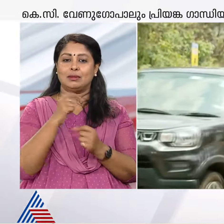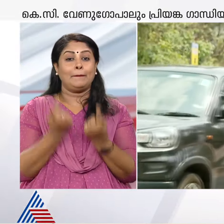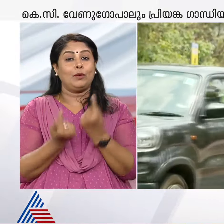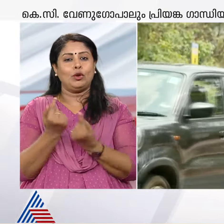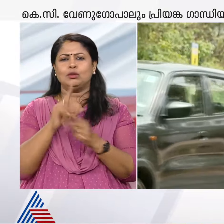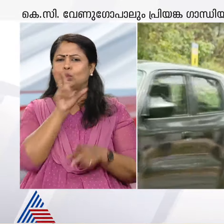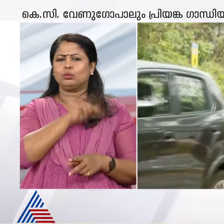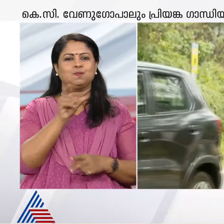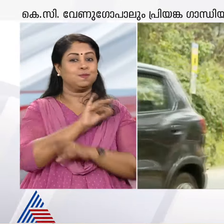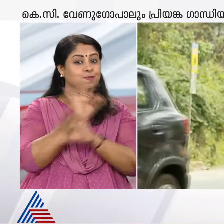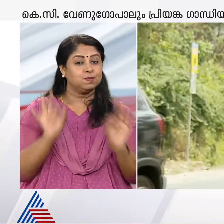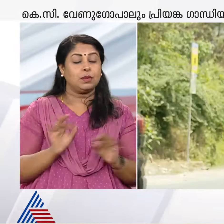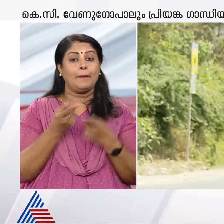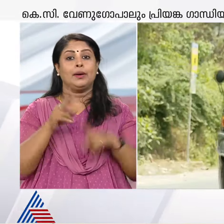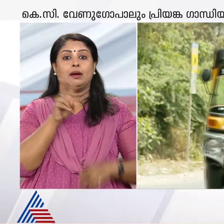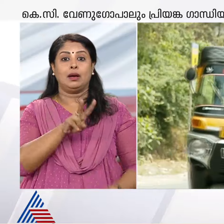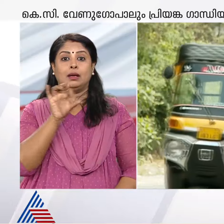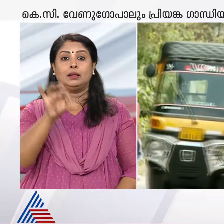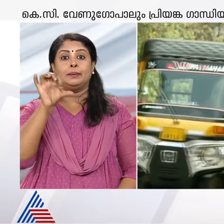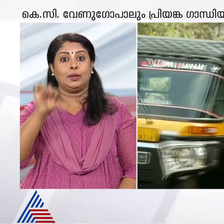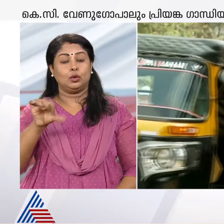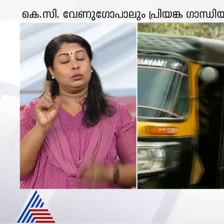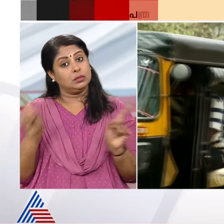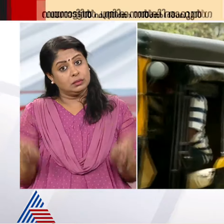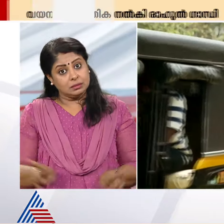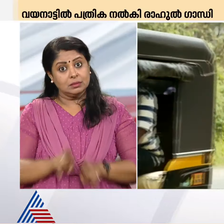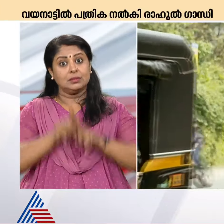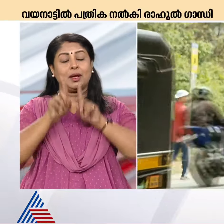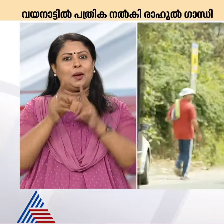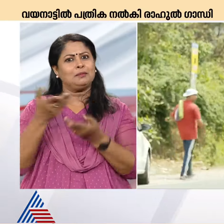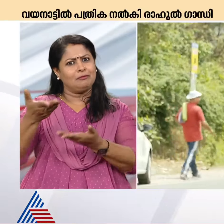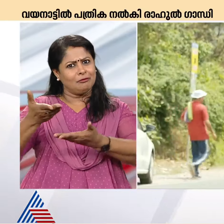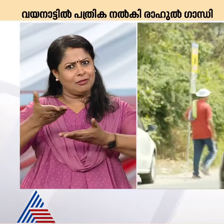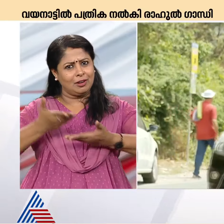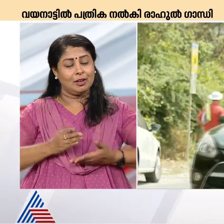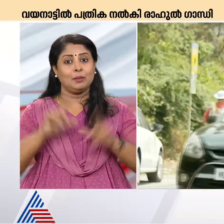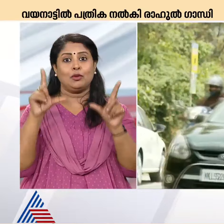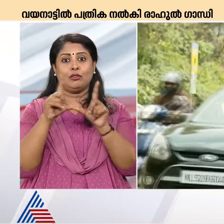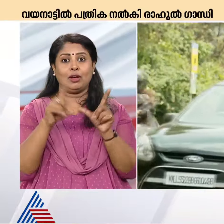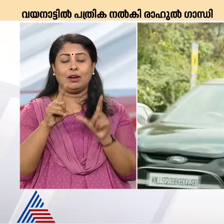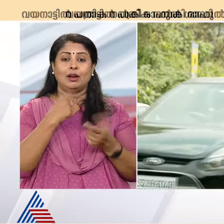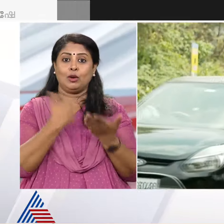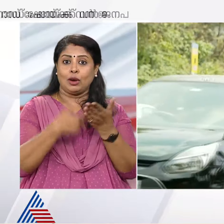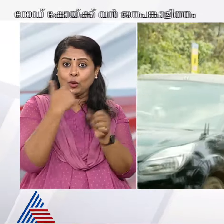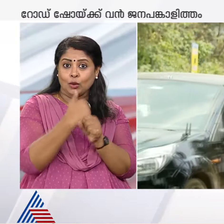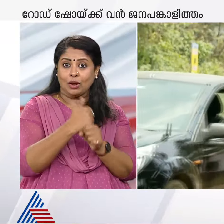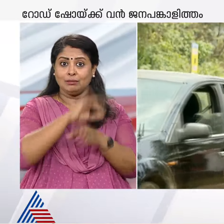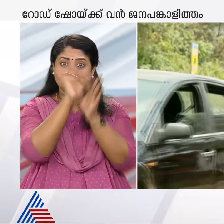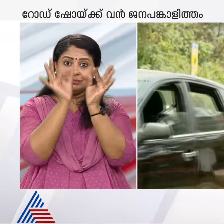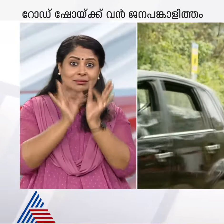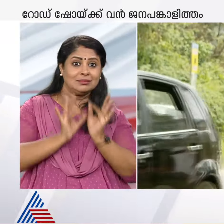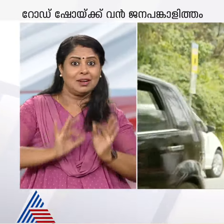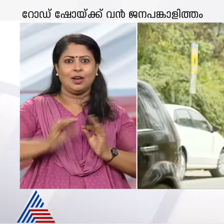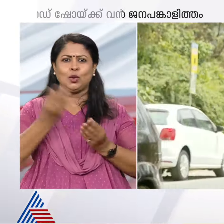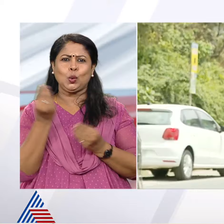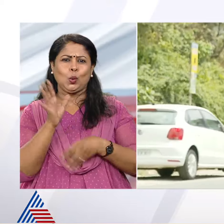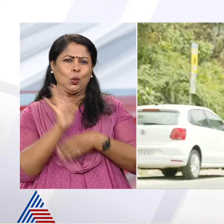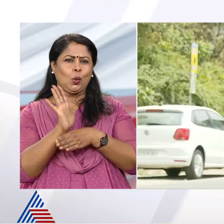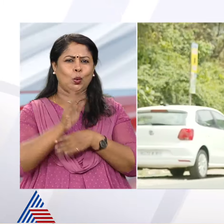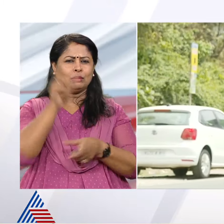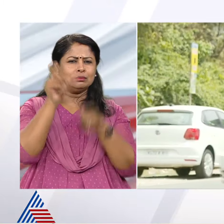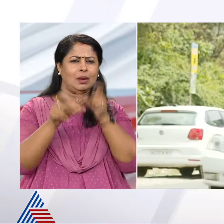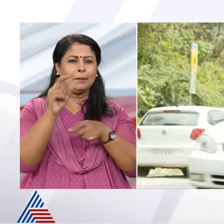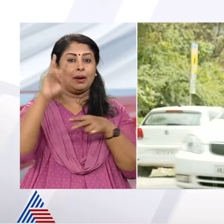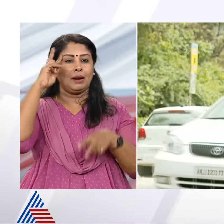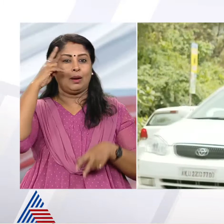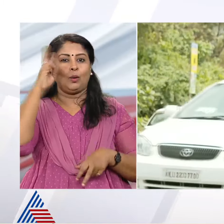മടങ്ങി. എങ്കിലും 2019 തുല്യമായിട്ടുള്ള ഒരു വരവേൽപ്പാണോ വയനാട്ടിൽ രാഹുലിന് ഒരുക്കിയെന്ന കാര്യത്തിൽ ചില കോൺഗ്രസ് പ്രവർത്തകർക്ക്